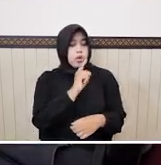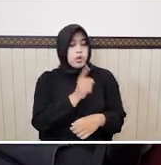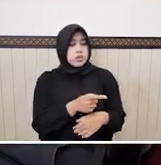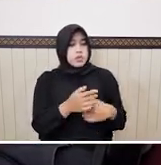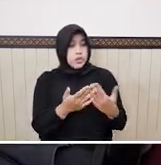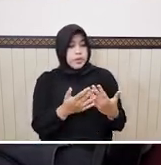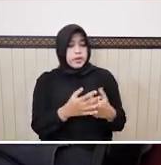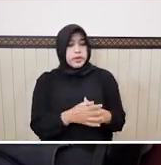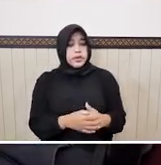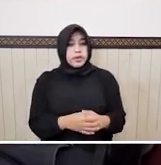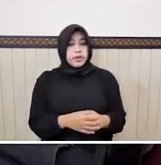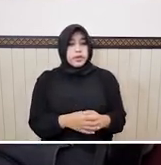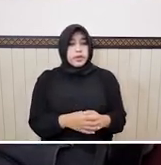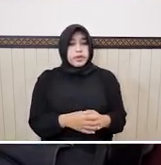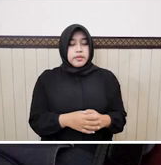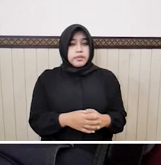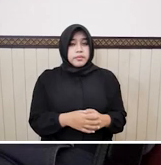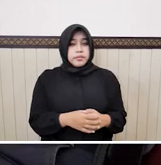harus